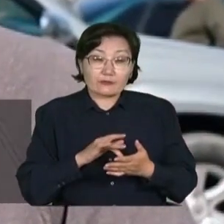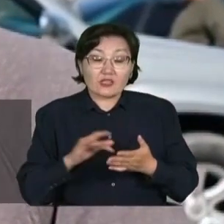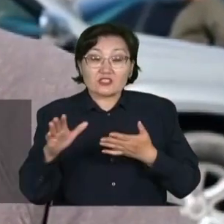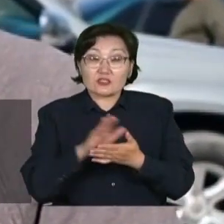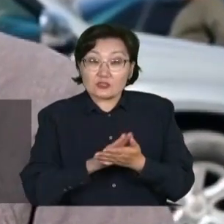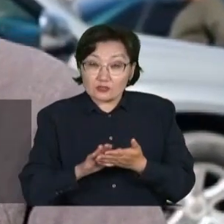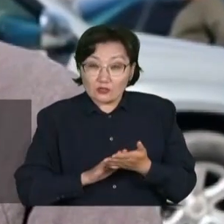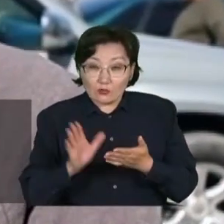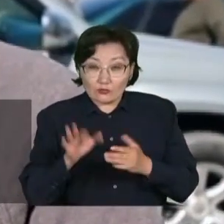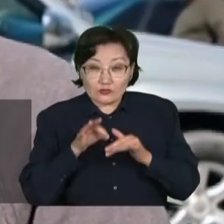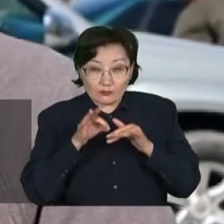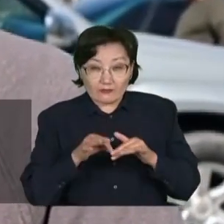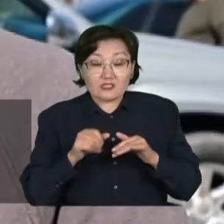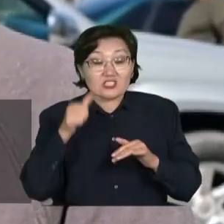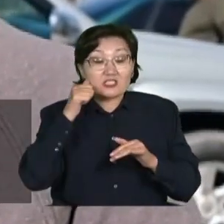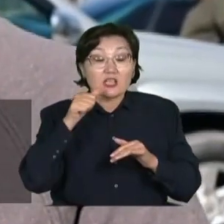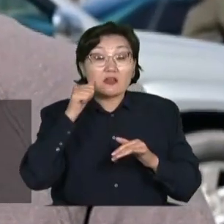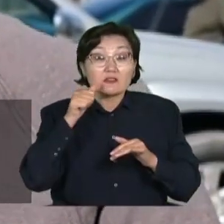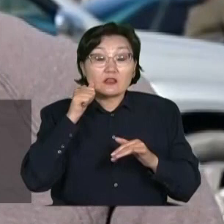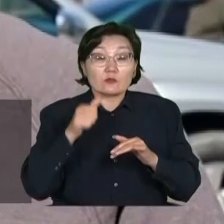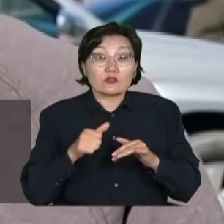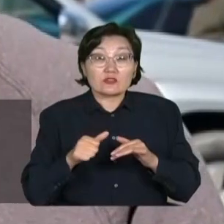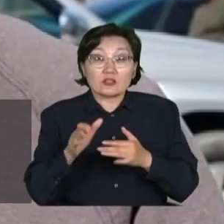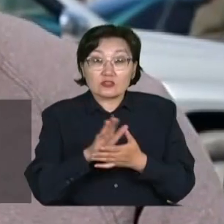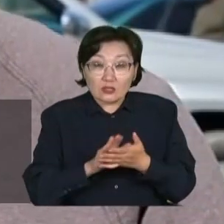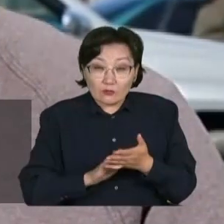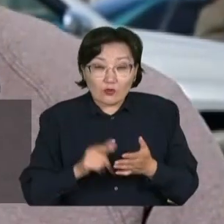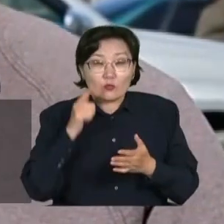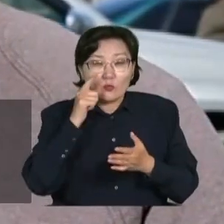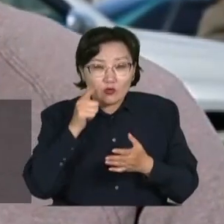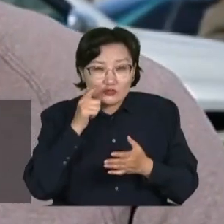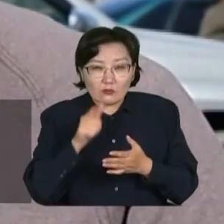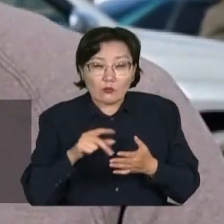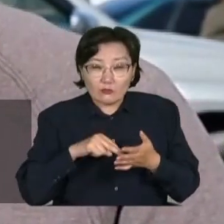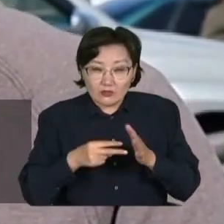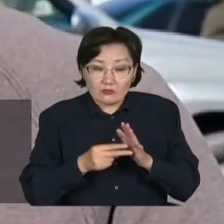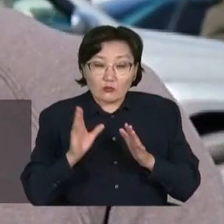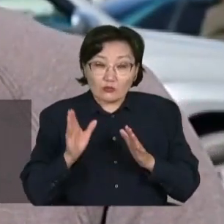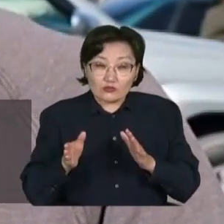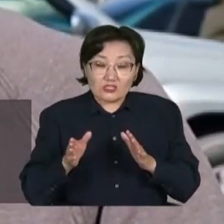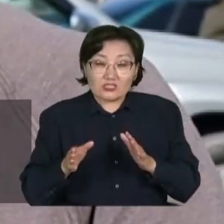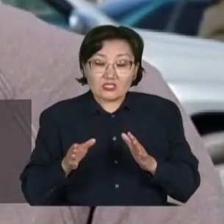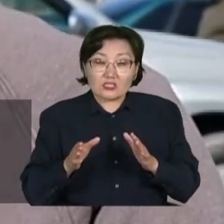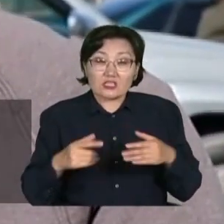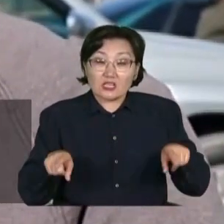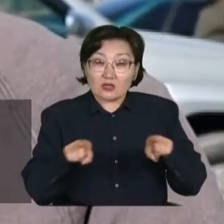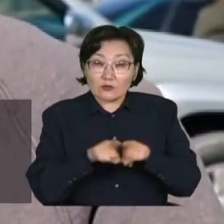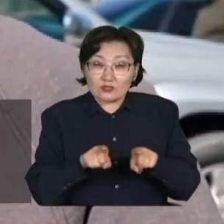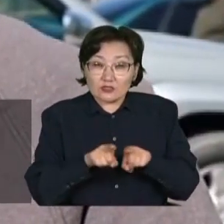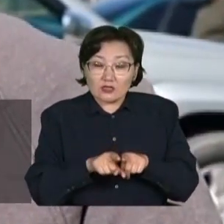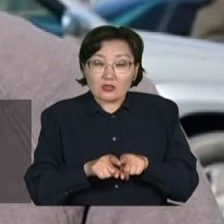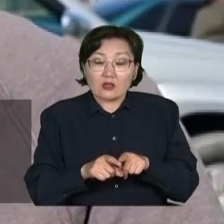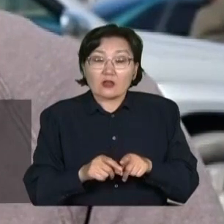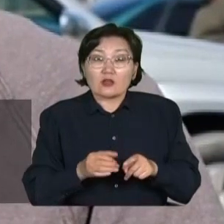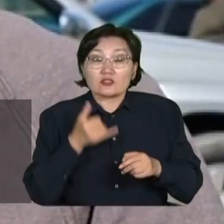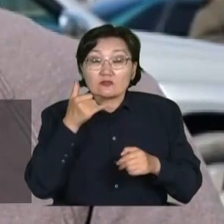Дезинфекция будет происходить завтра, дератизация будет послезавтра у нас по плану. Также обращаются местные